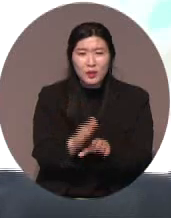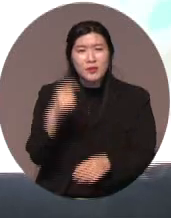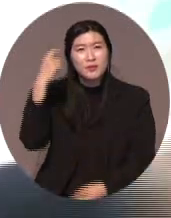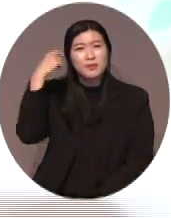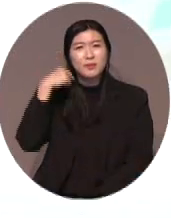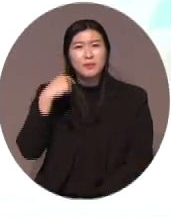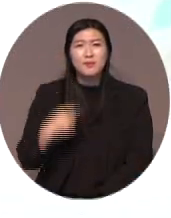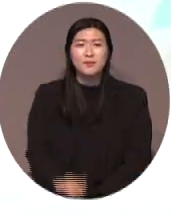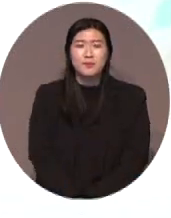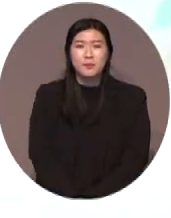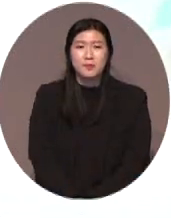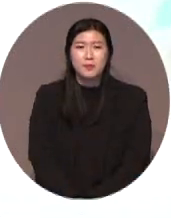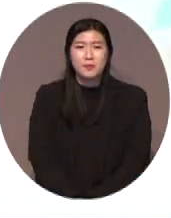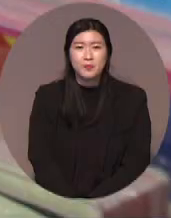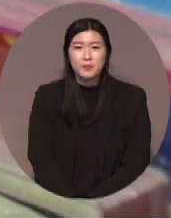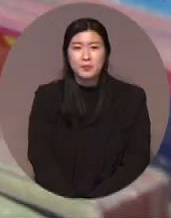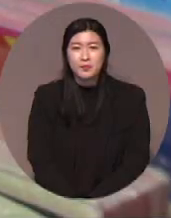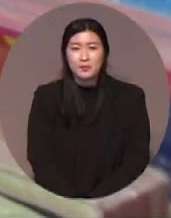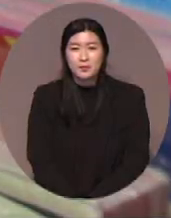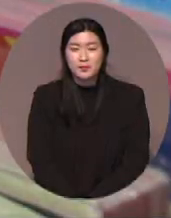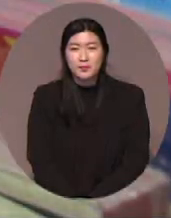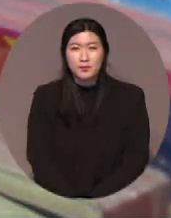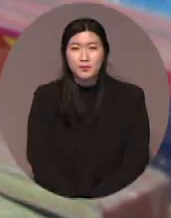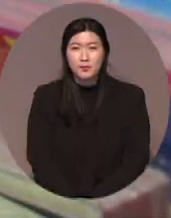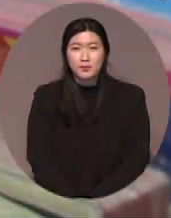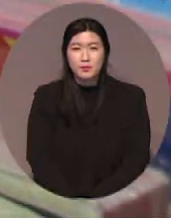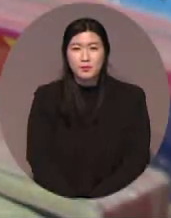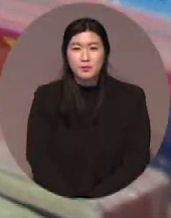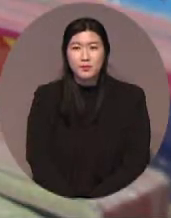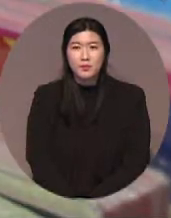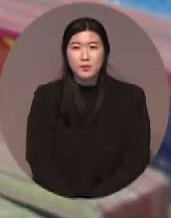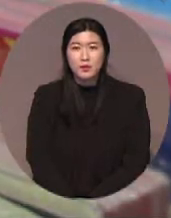옛날 이야기가 되고 있습니다 MBC 뉴스입니다